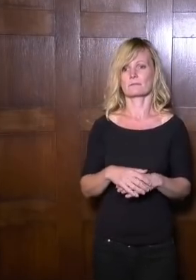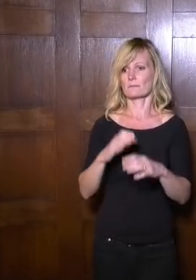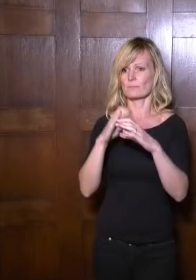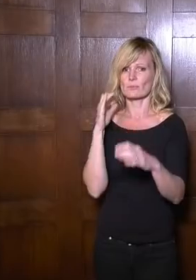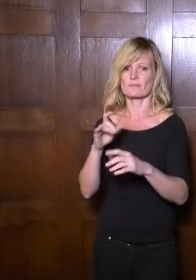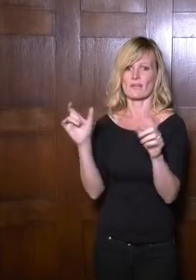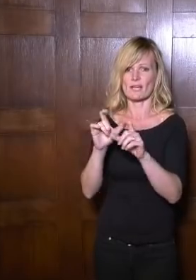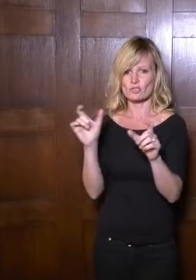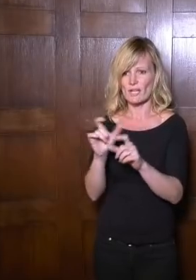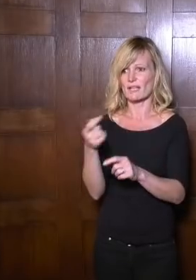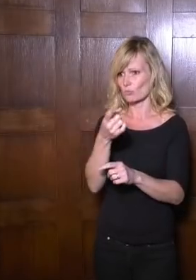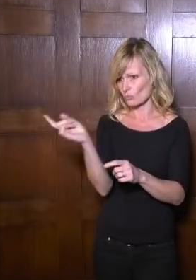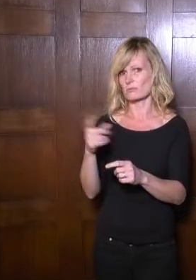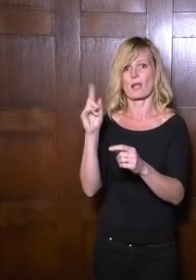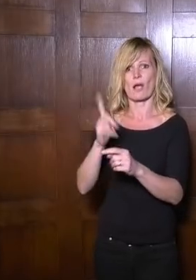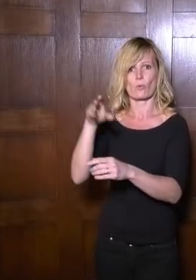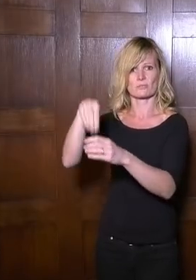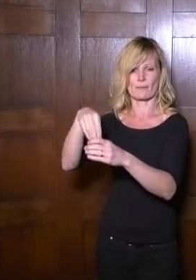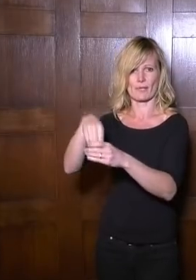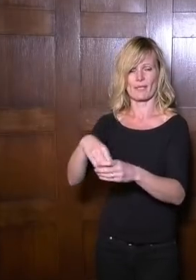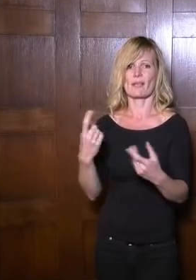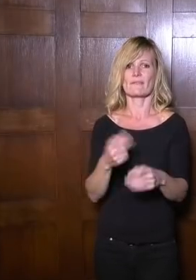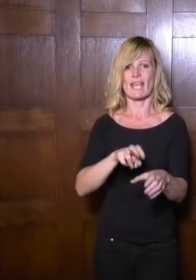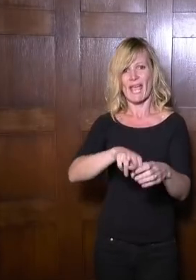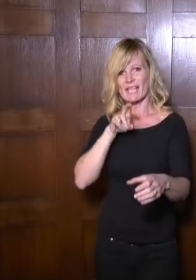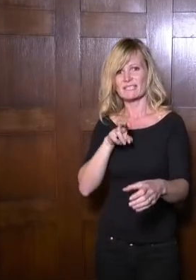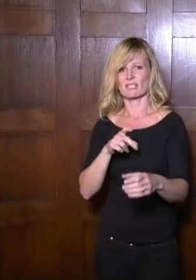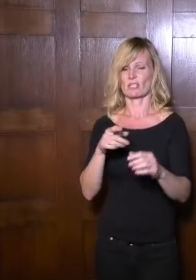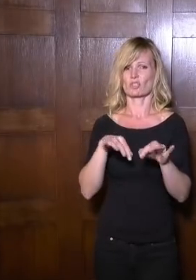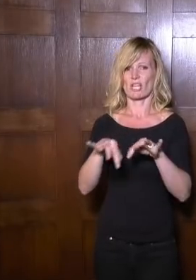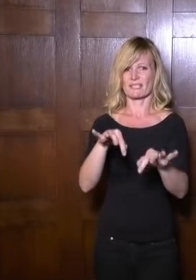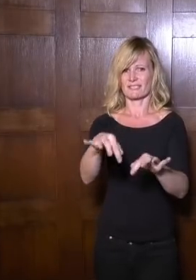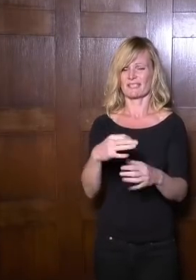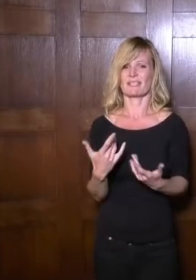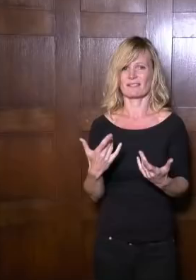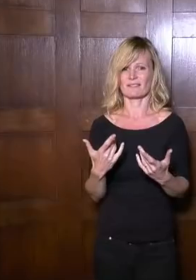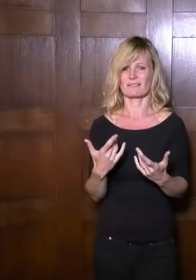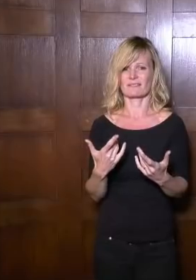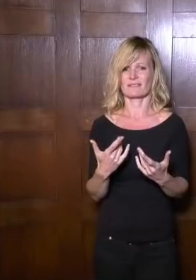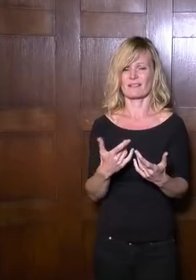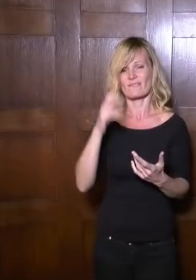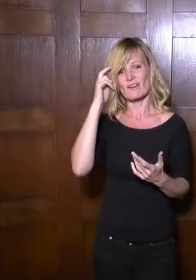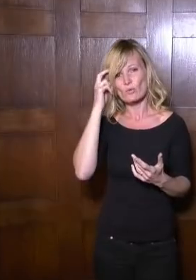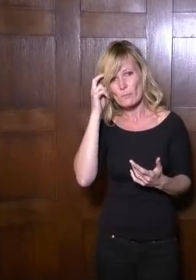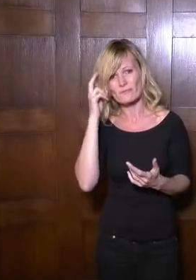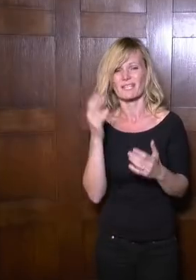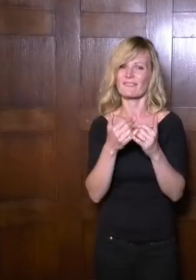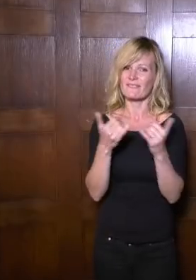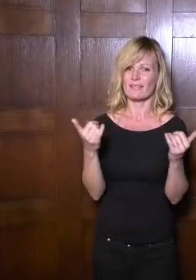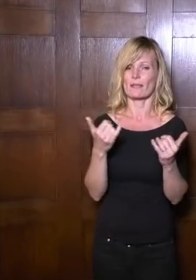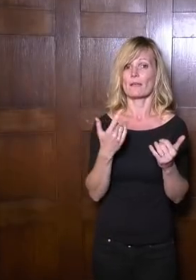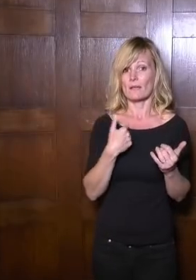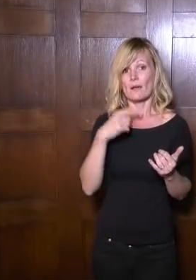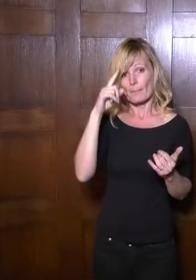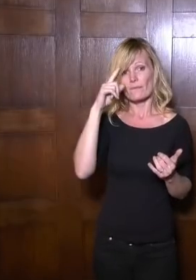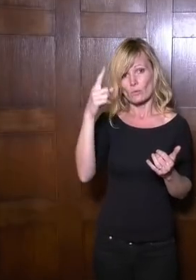Busveranstalter gehört dort irgendwo genauso dazu, eine Exit-Strategie, wie wir dort versuchen können, vernünftig, wir sind uns der